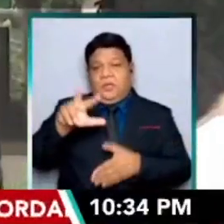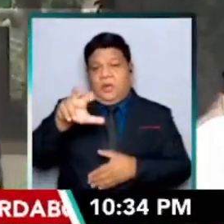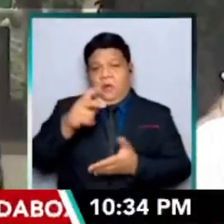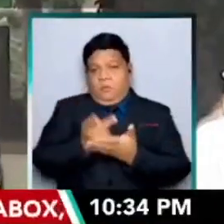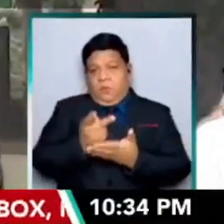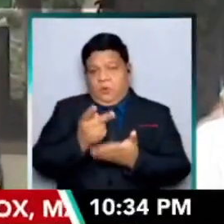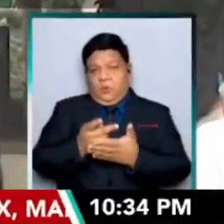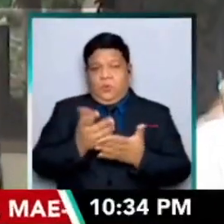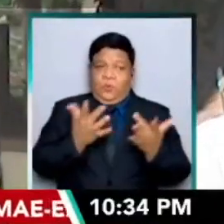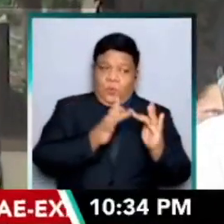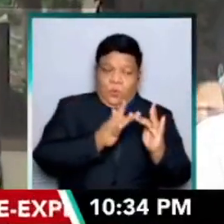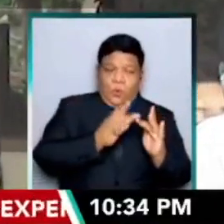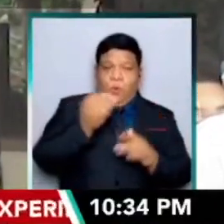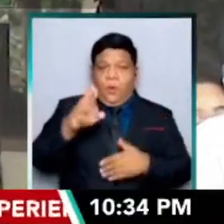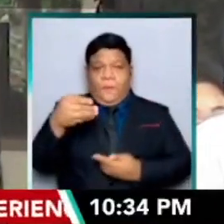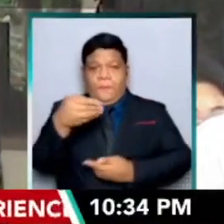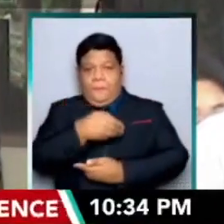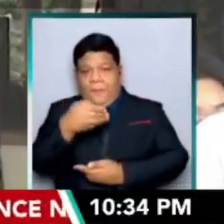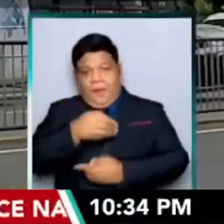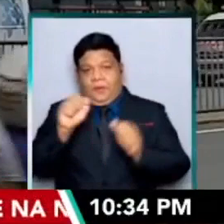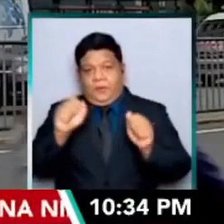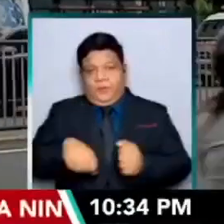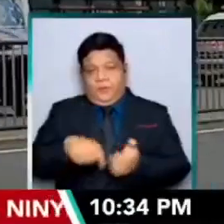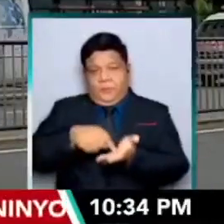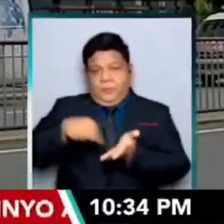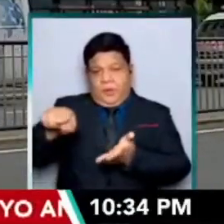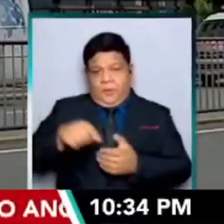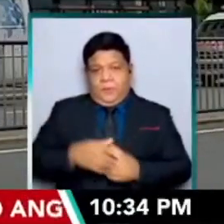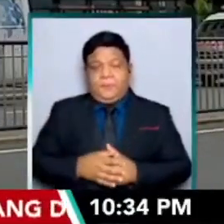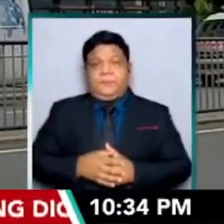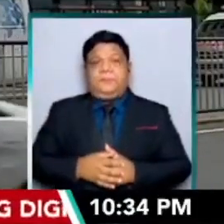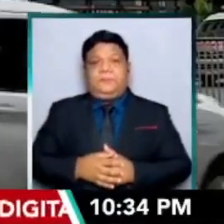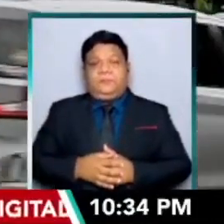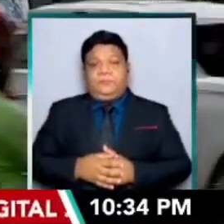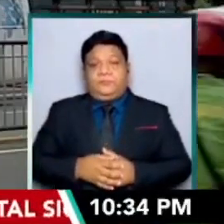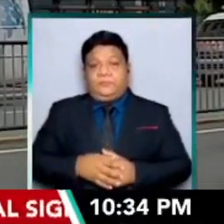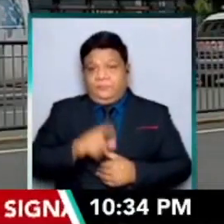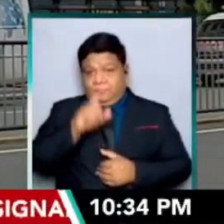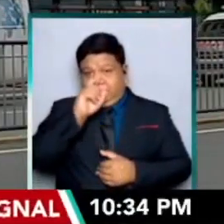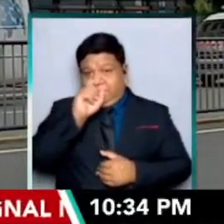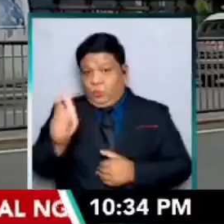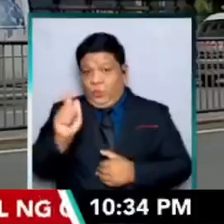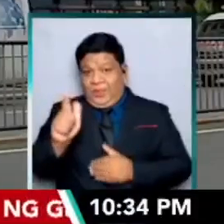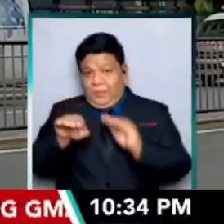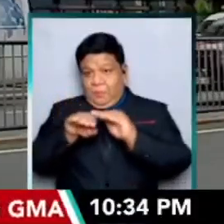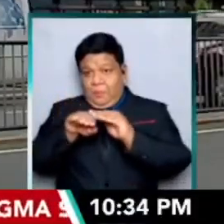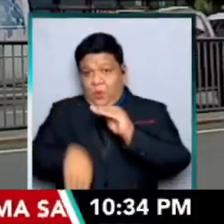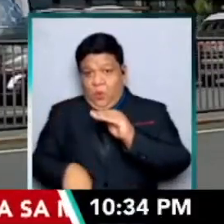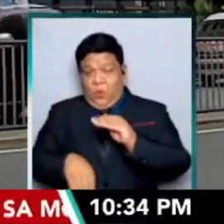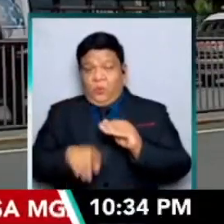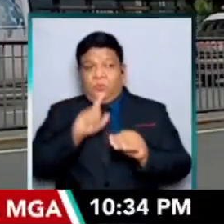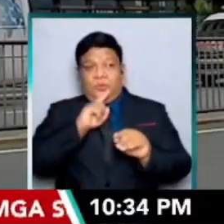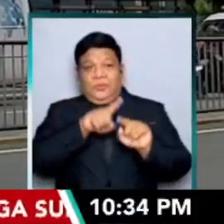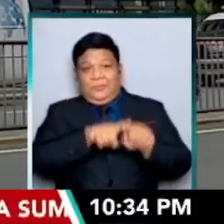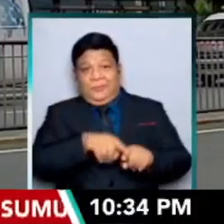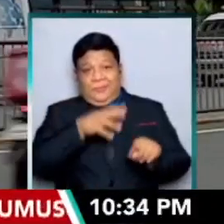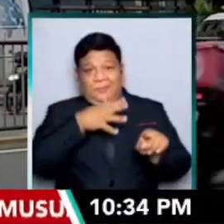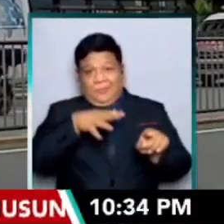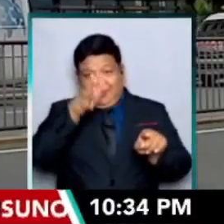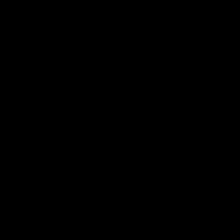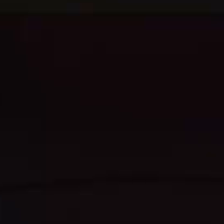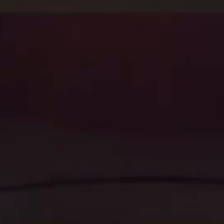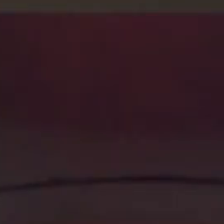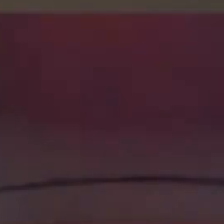o accredited collecting agents. Ang mga 20 years old pababa na dependents ng mga magulang, di muna kailangang